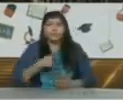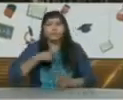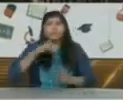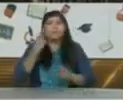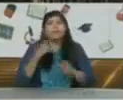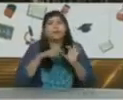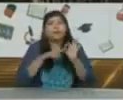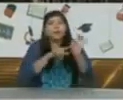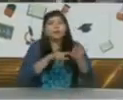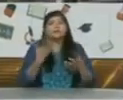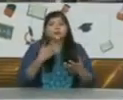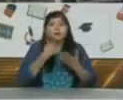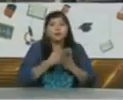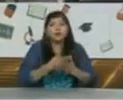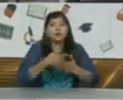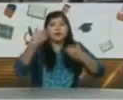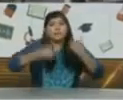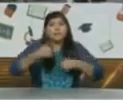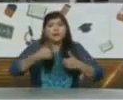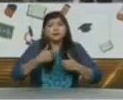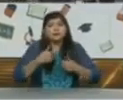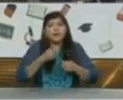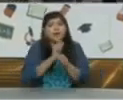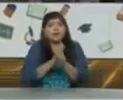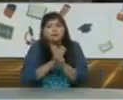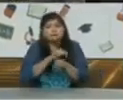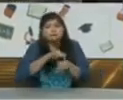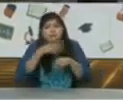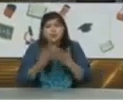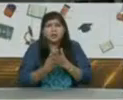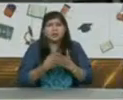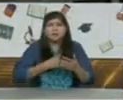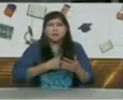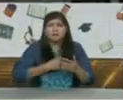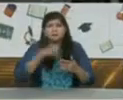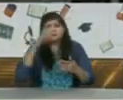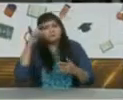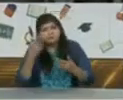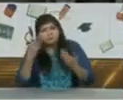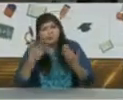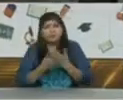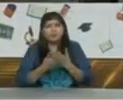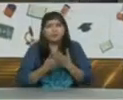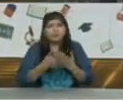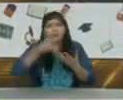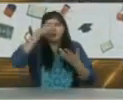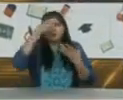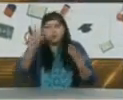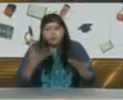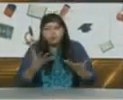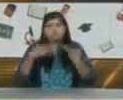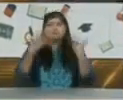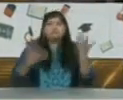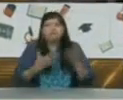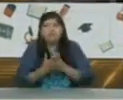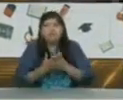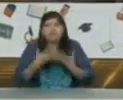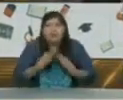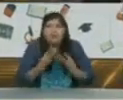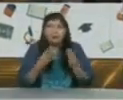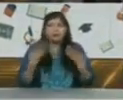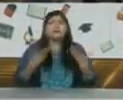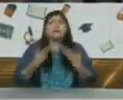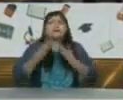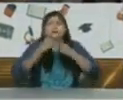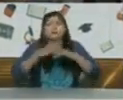है, परीक्षा की तैयारी के दौरान हमारे मन में आने वाले भय और तनाव से हम कैसे उभरे, कि क्या